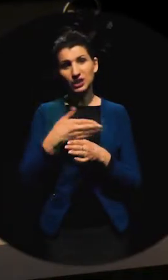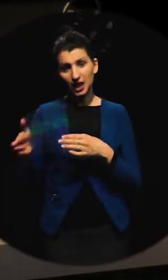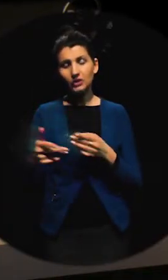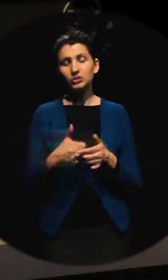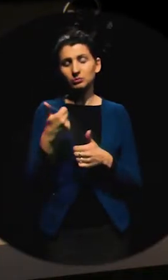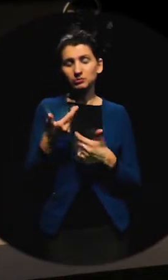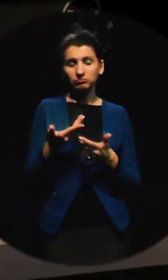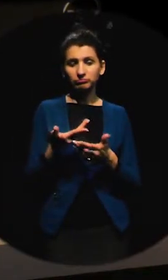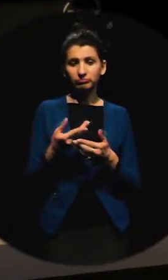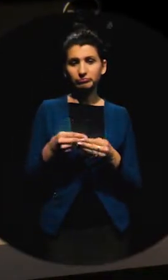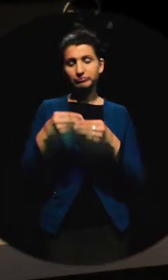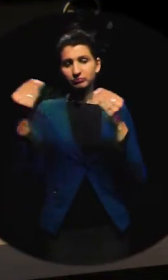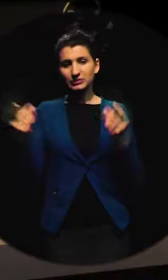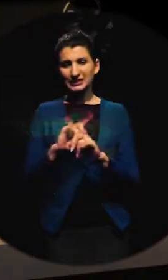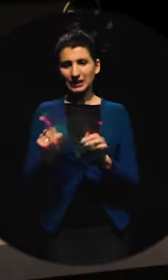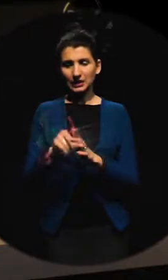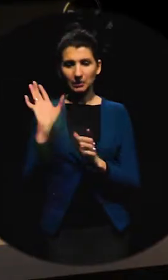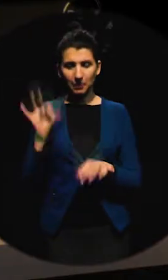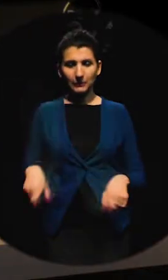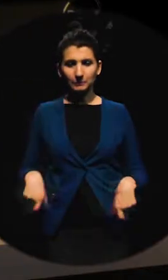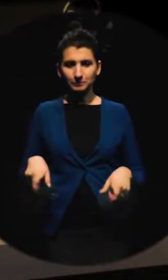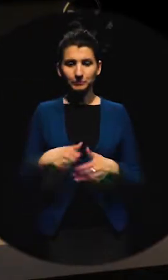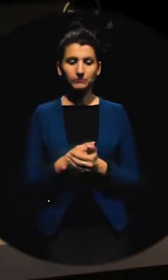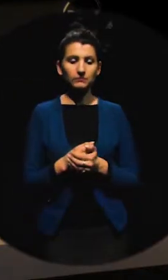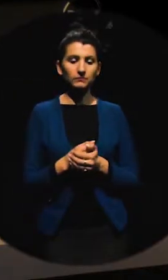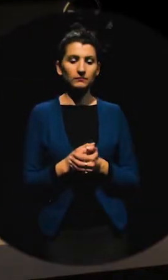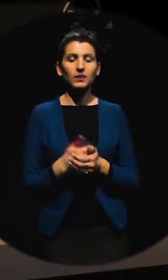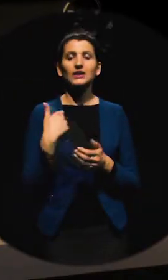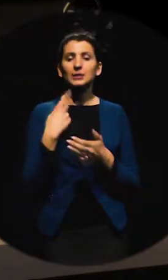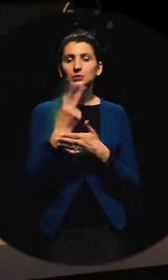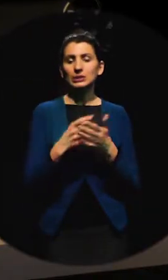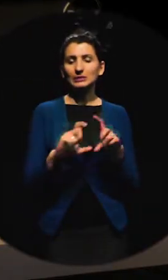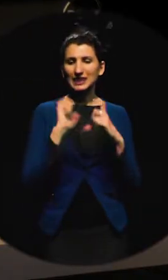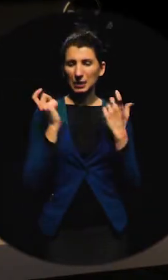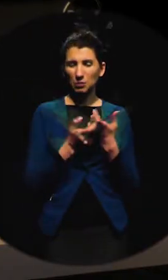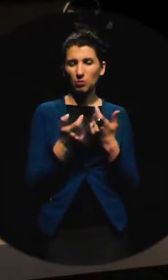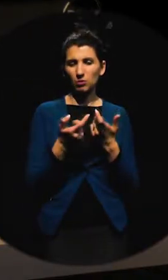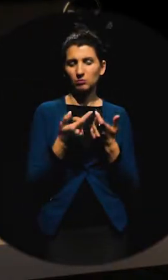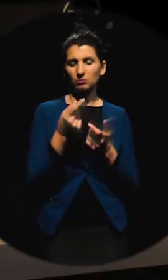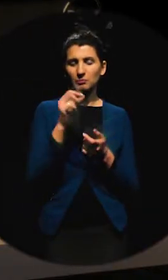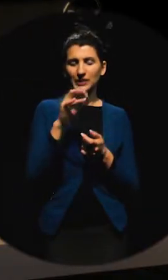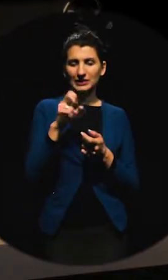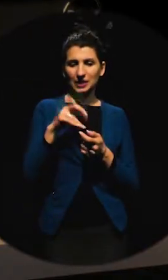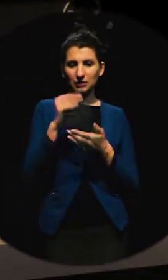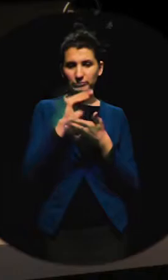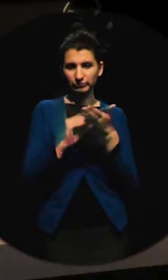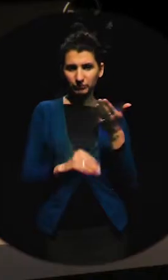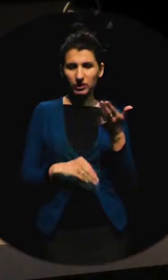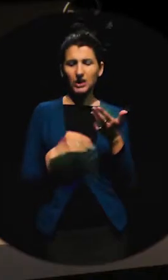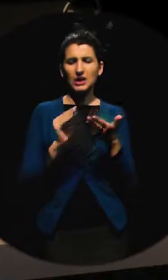Pozwalam sobie przeczytać całą treść tej petycji, ponieważ pojawia się tutaj bardzo wiele, powiedziałam, figur